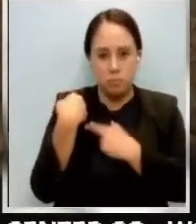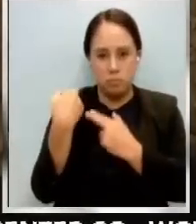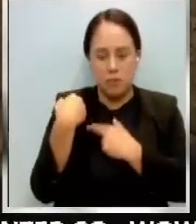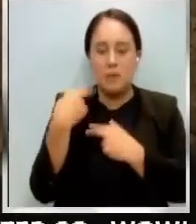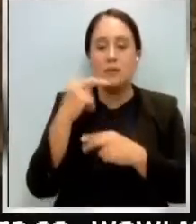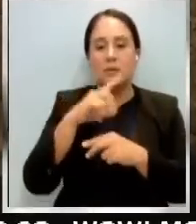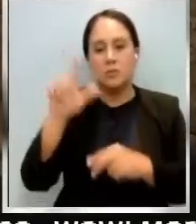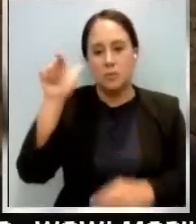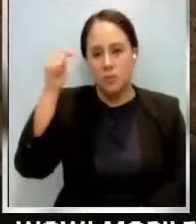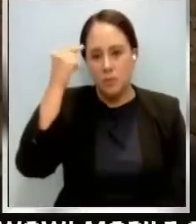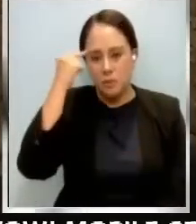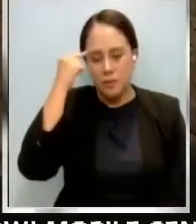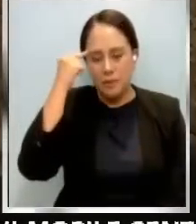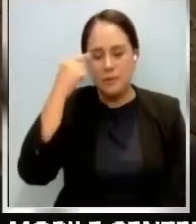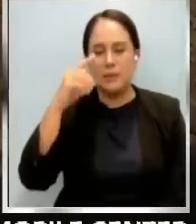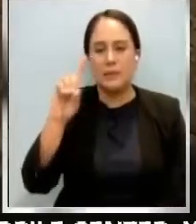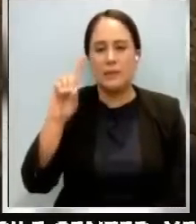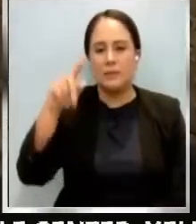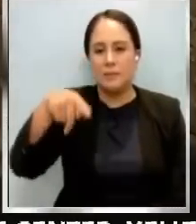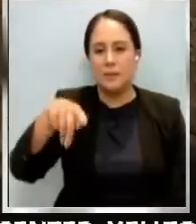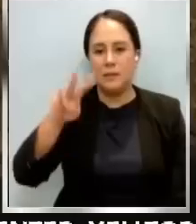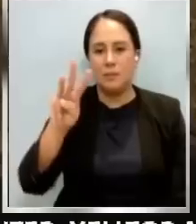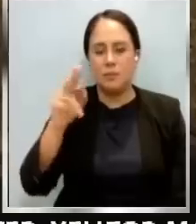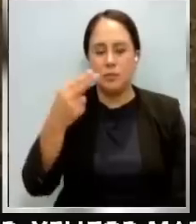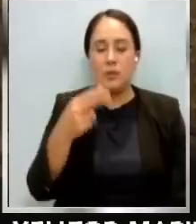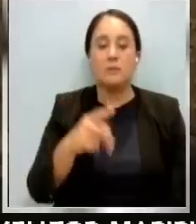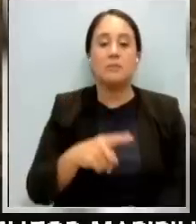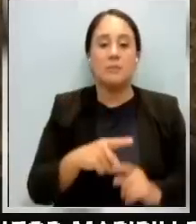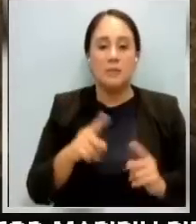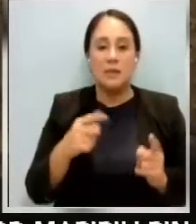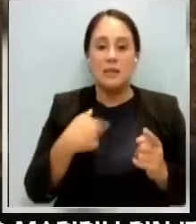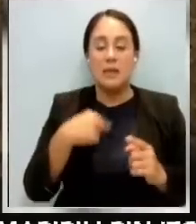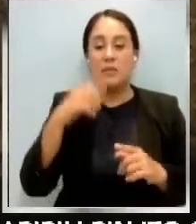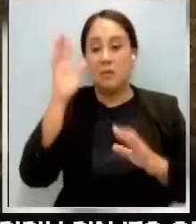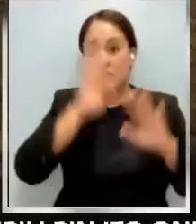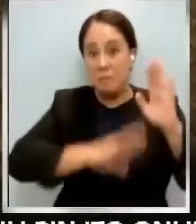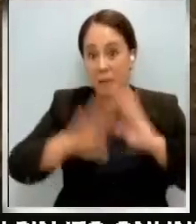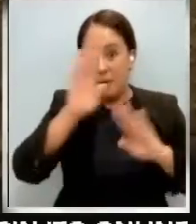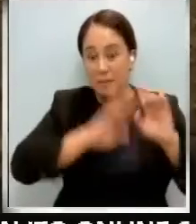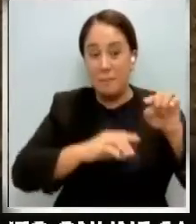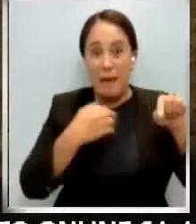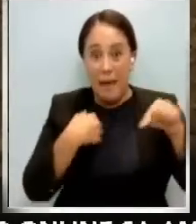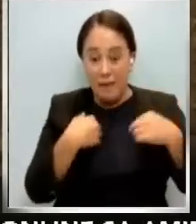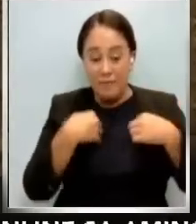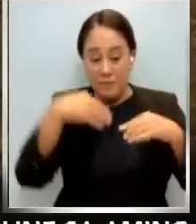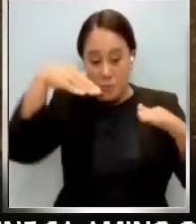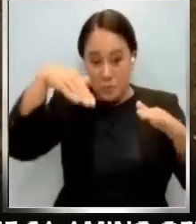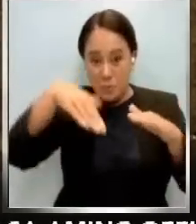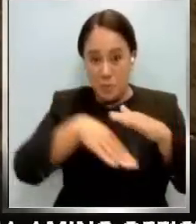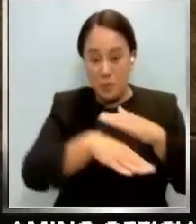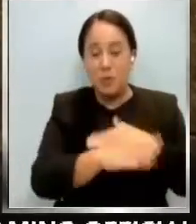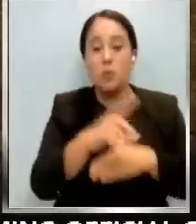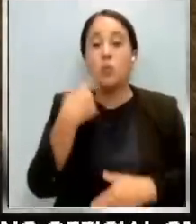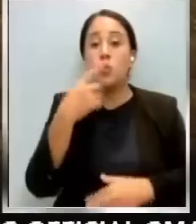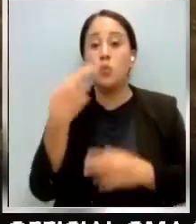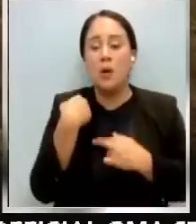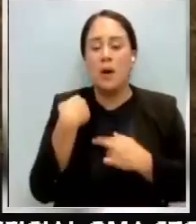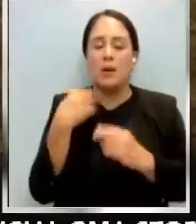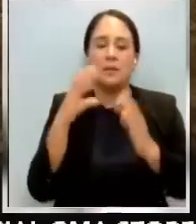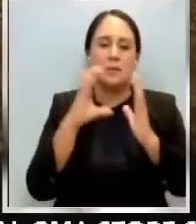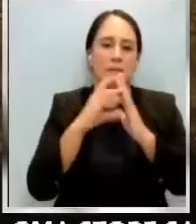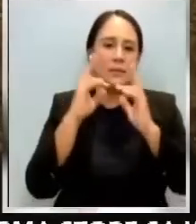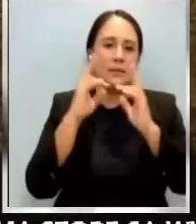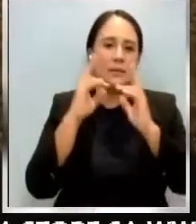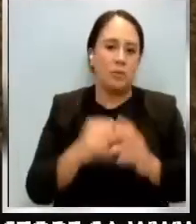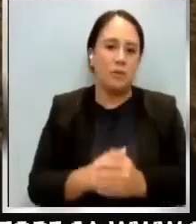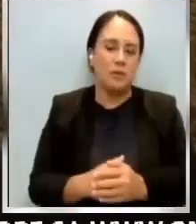ng DPWH. Pero palibhasa, pag may problema itong underpass na ito, ang City Hall pa rin ng Maynila ang pinuputakte. Ay